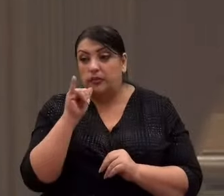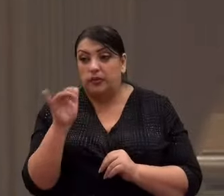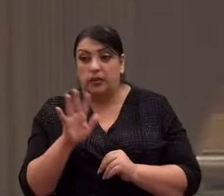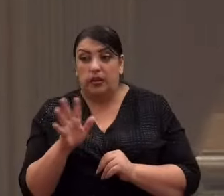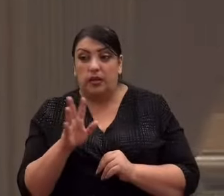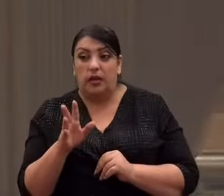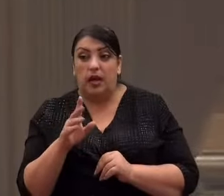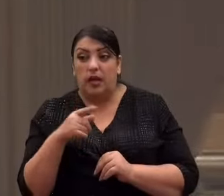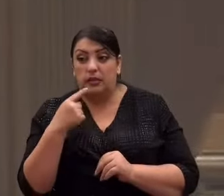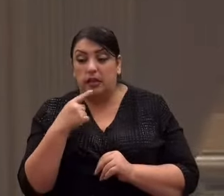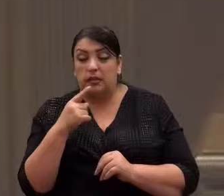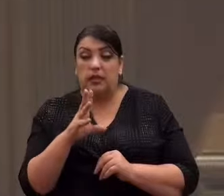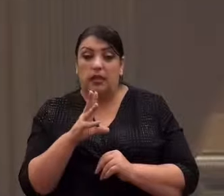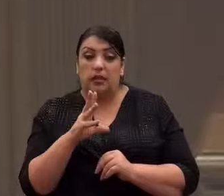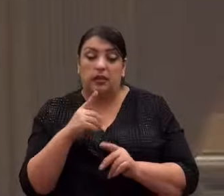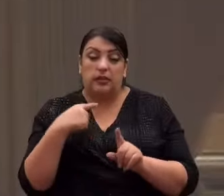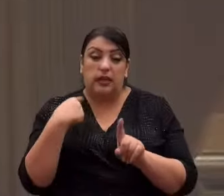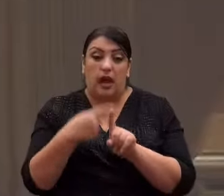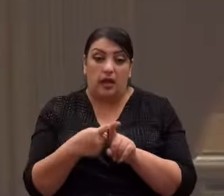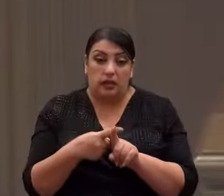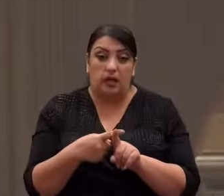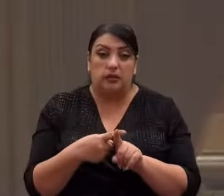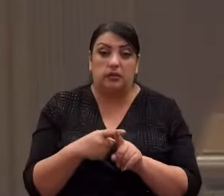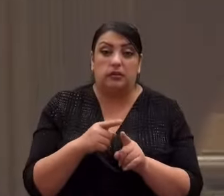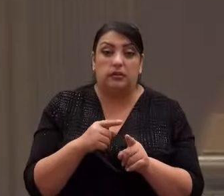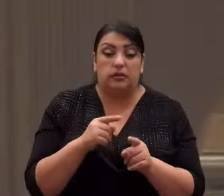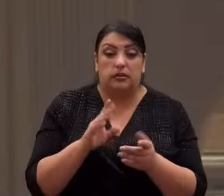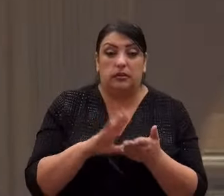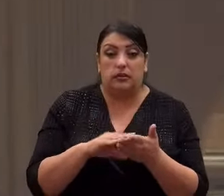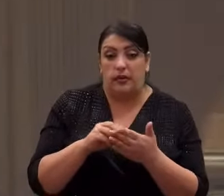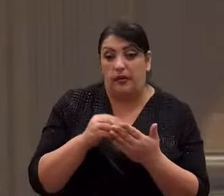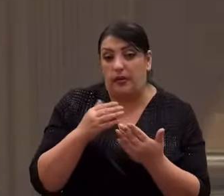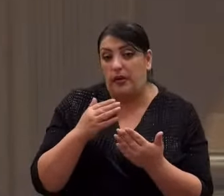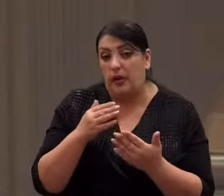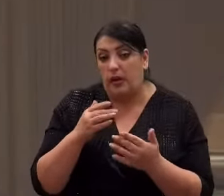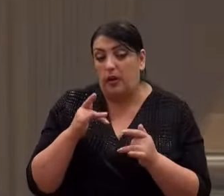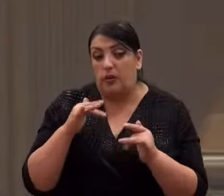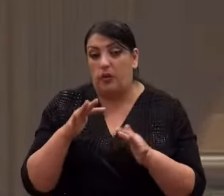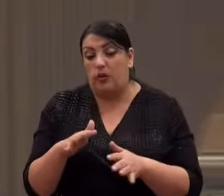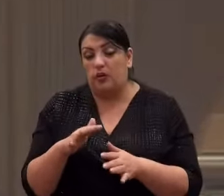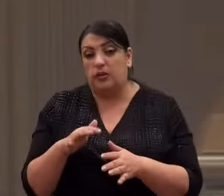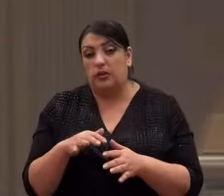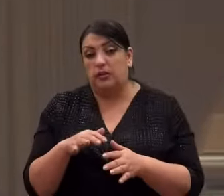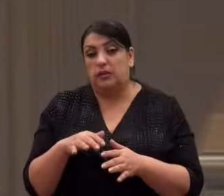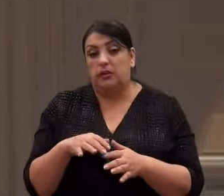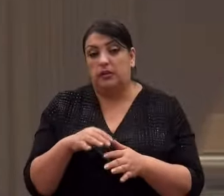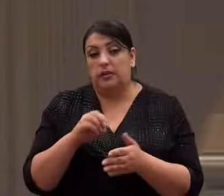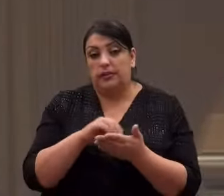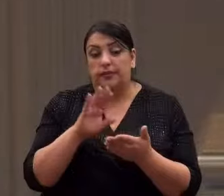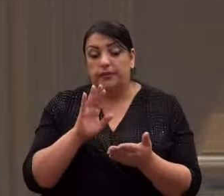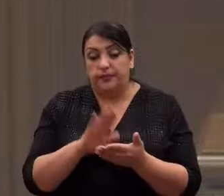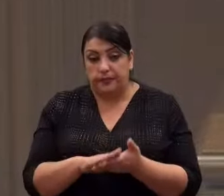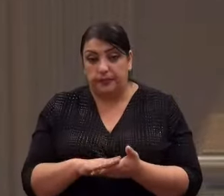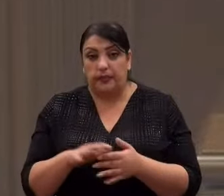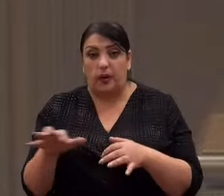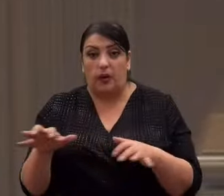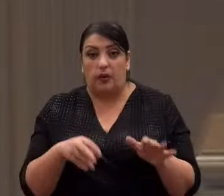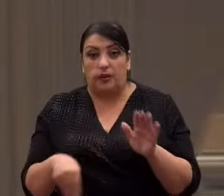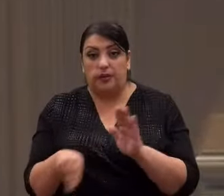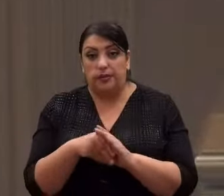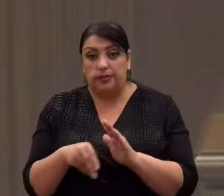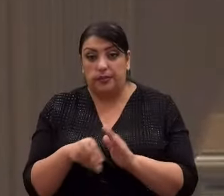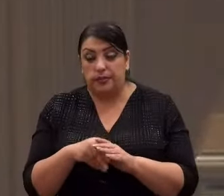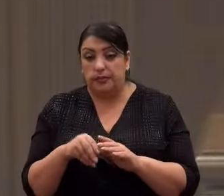երևույթ։ Բայց ուզում եմ նաև այստեղ նշել, որ իրականում կոռուպցիոն դեպքերի